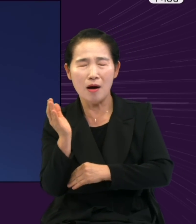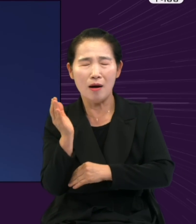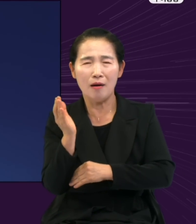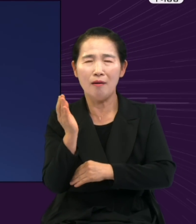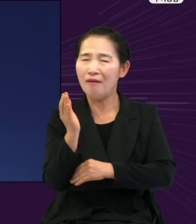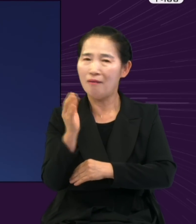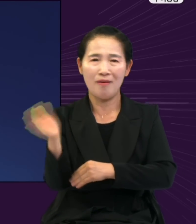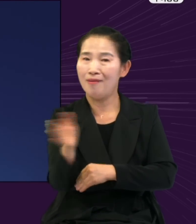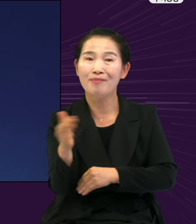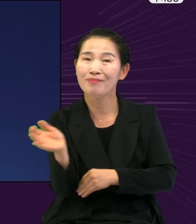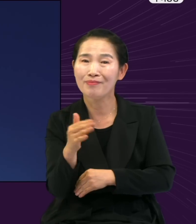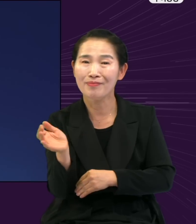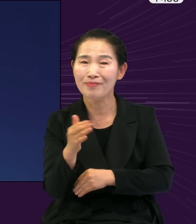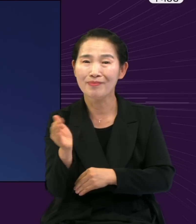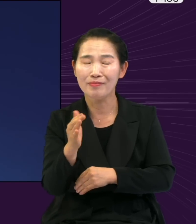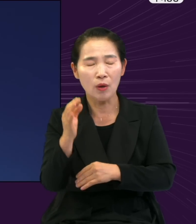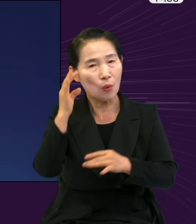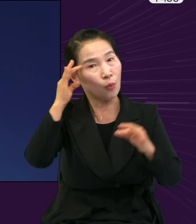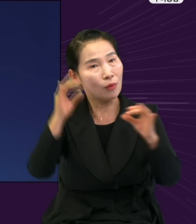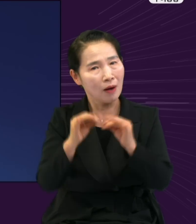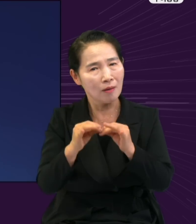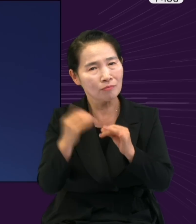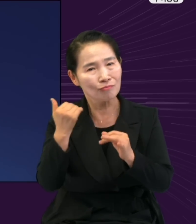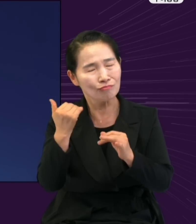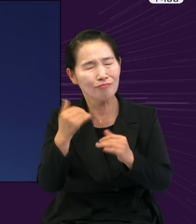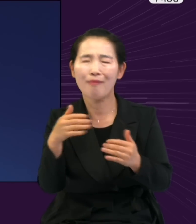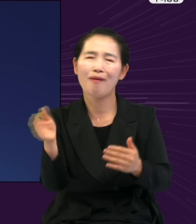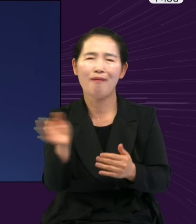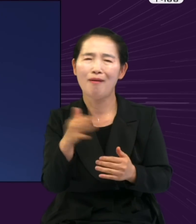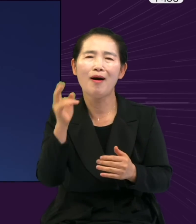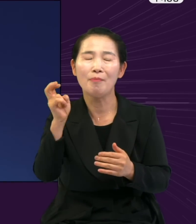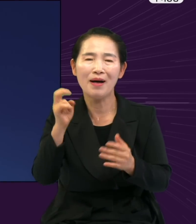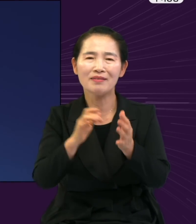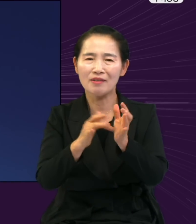아마 예수님밖에 없었을 것입니다.